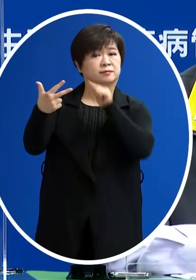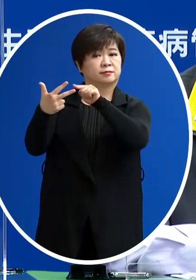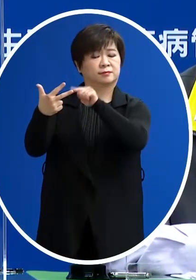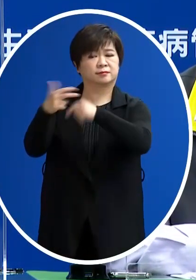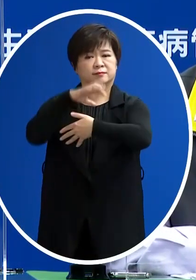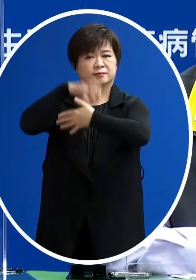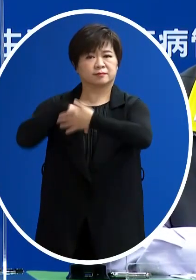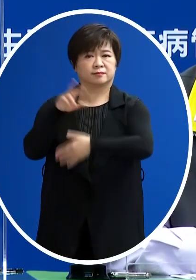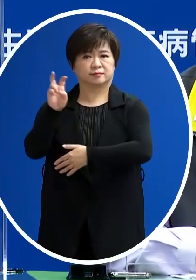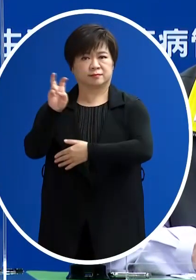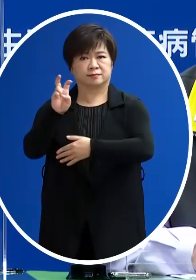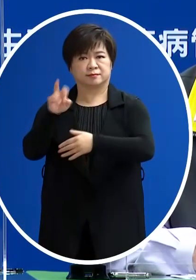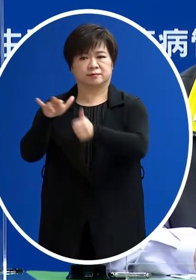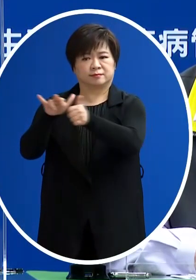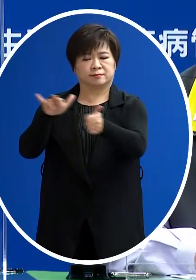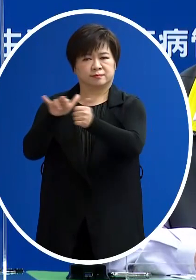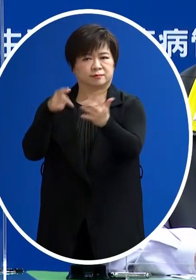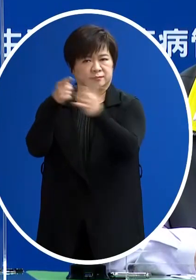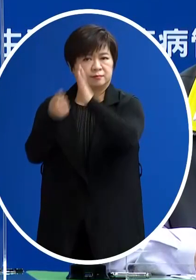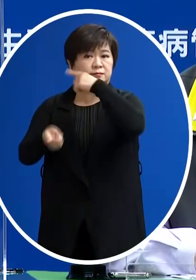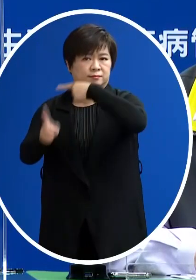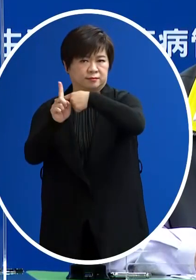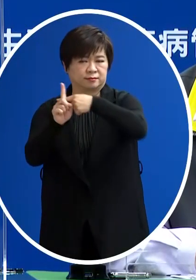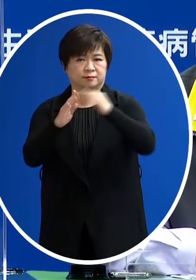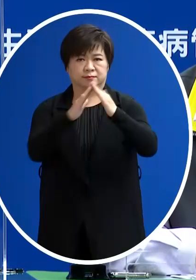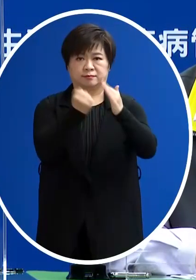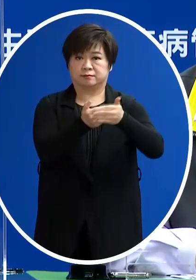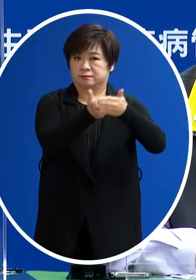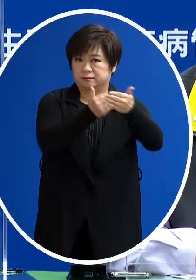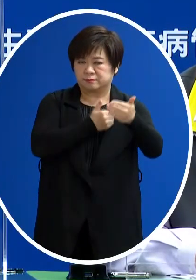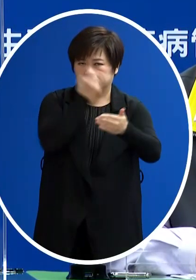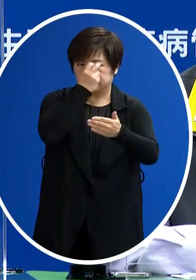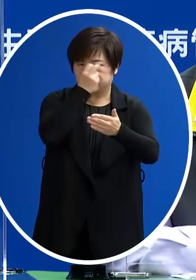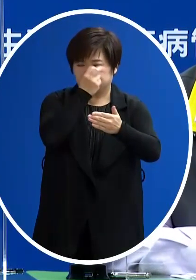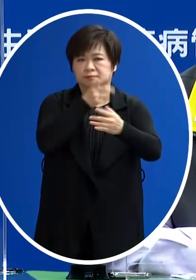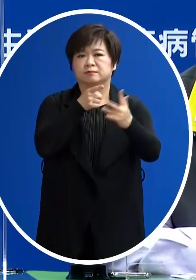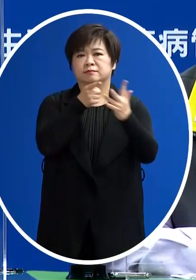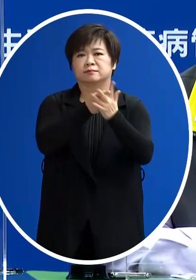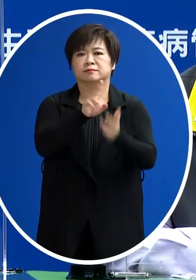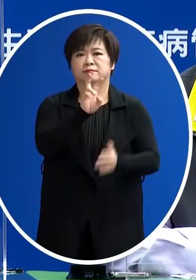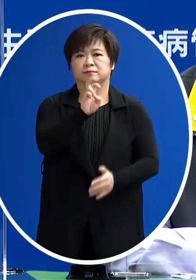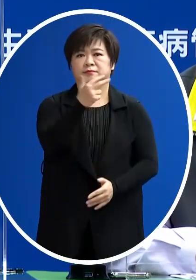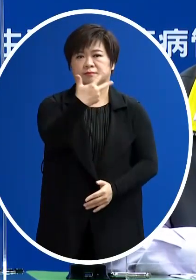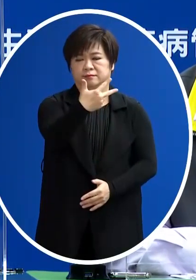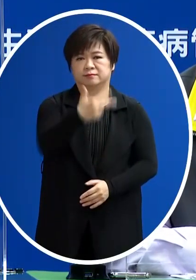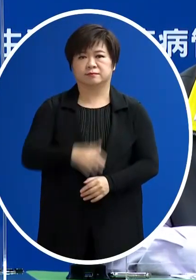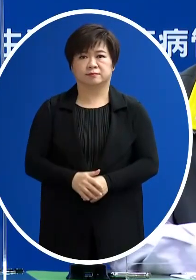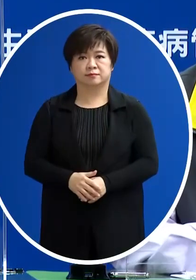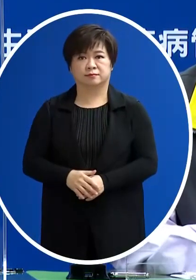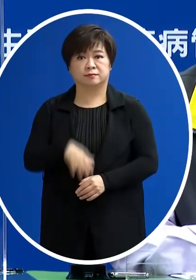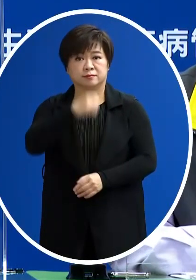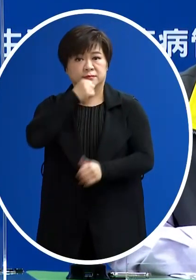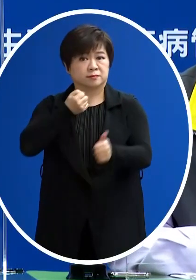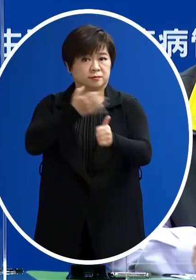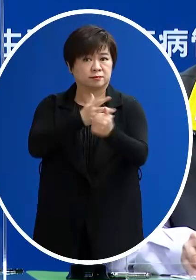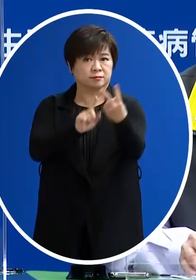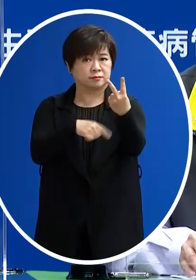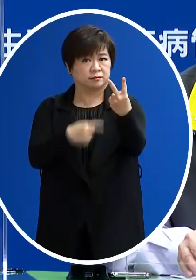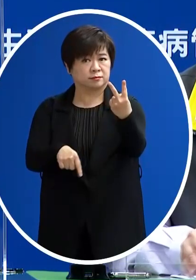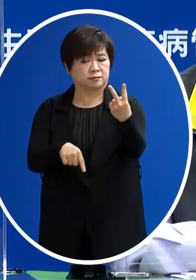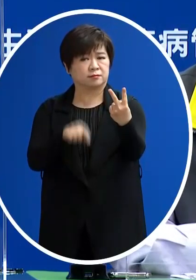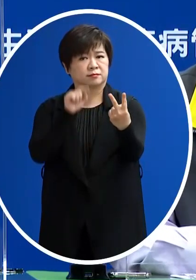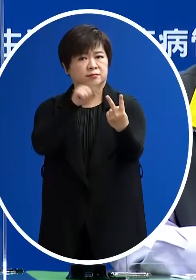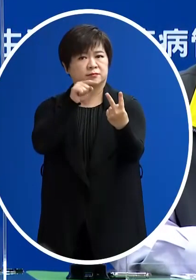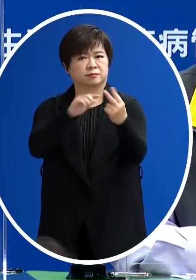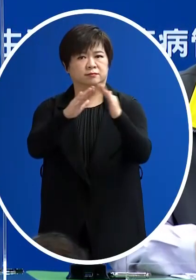含了20例的落地采检，那居家检疫采检里面的有27例，那本土的案例这两例